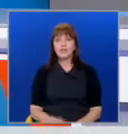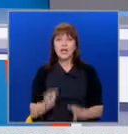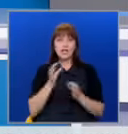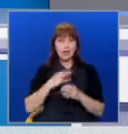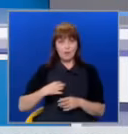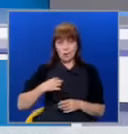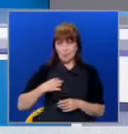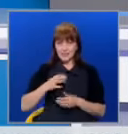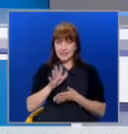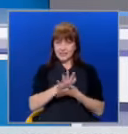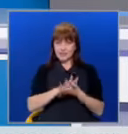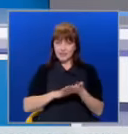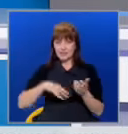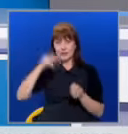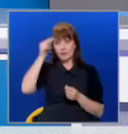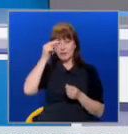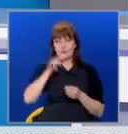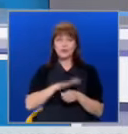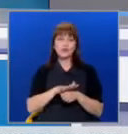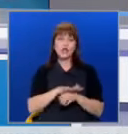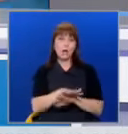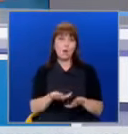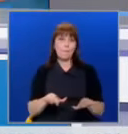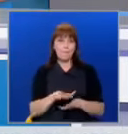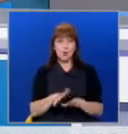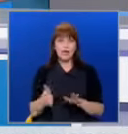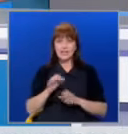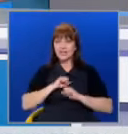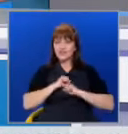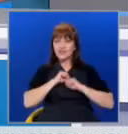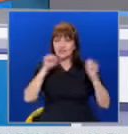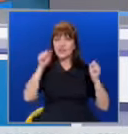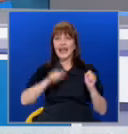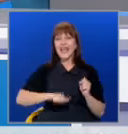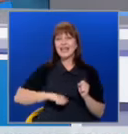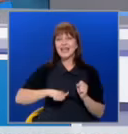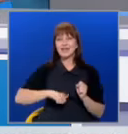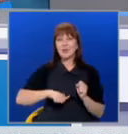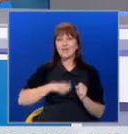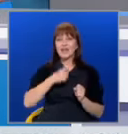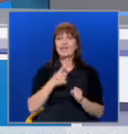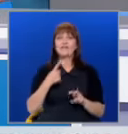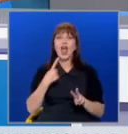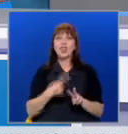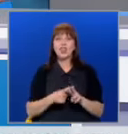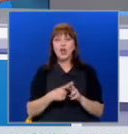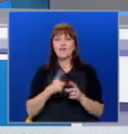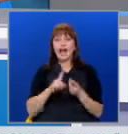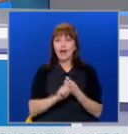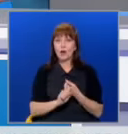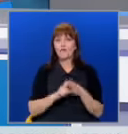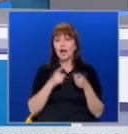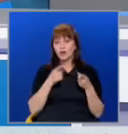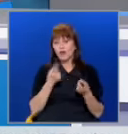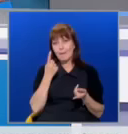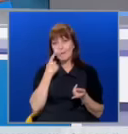Няма опасност от замърсяване на българското Черноморие след взривяването на язовирната стена на Нова Каховка. Това показва анализ и